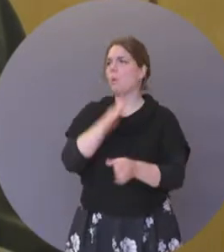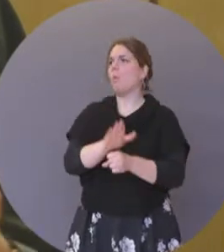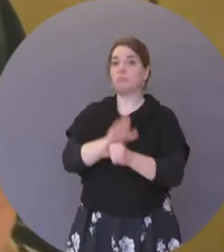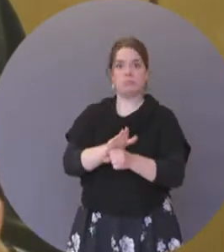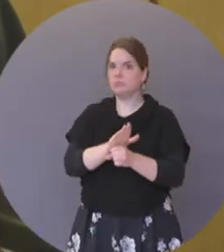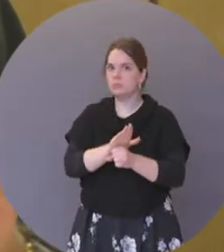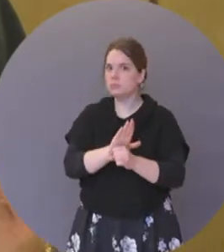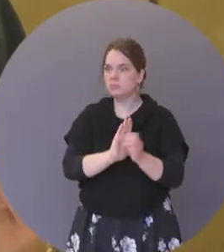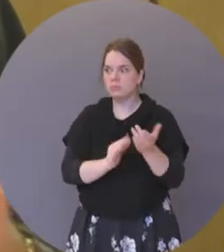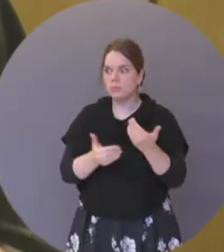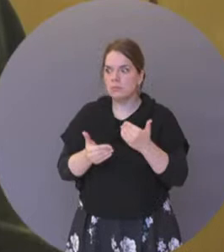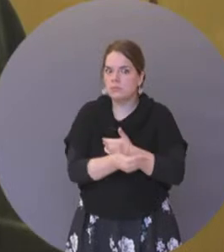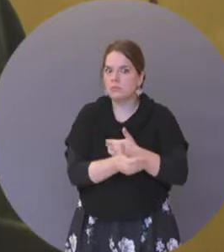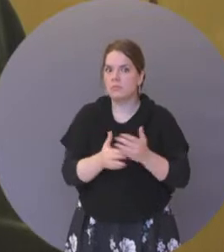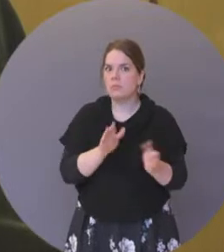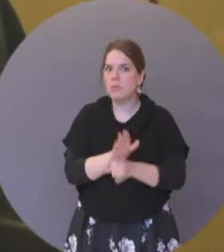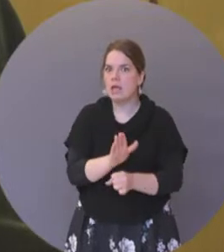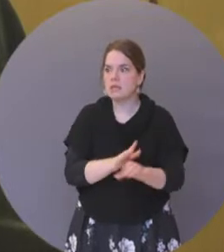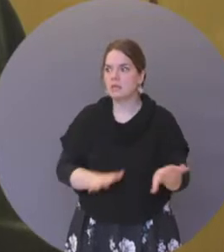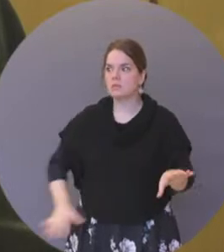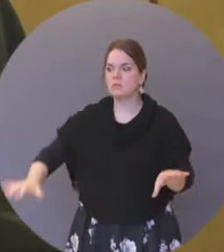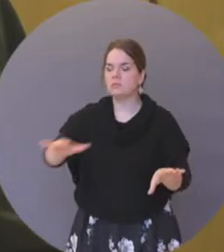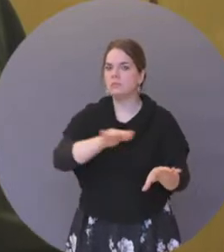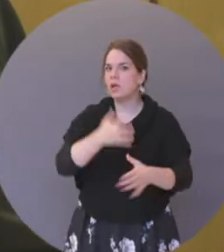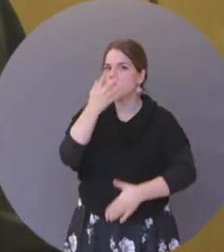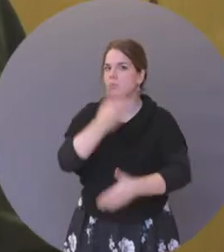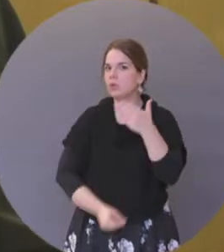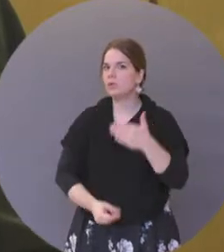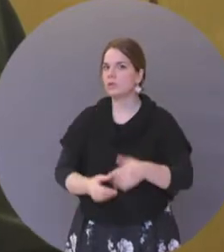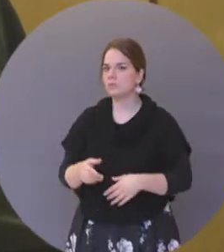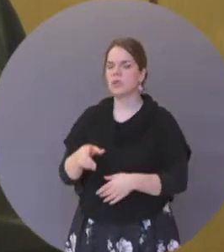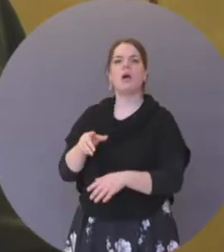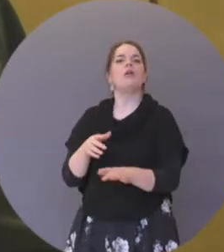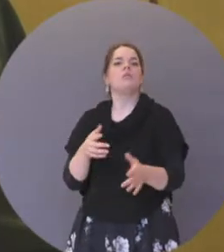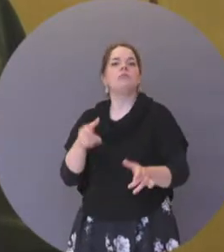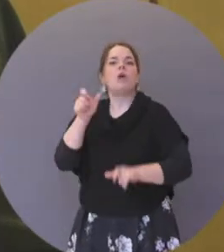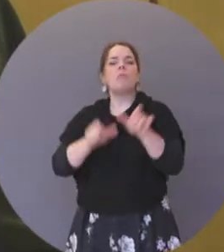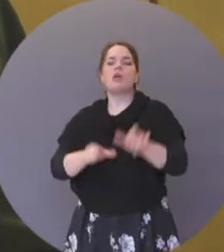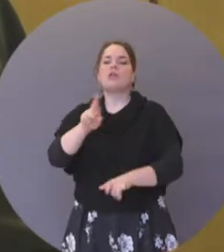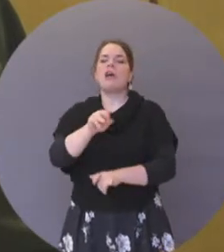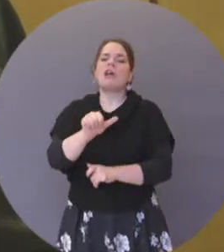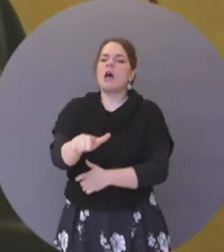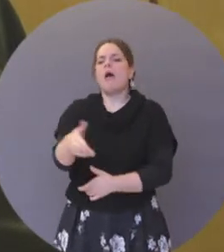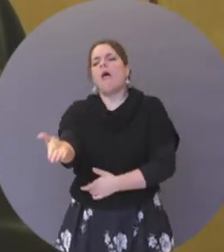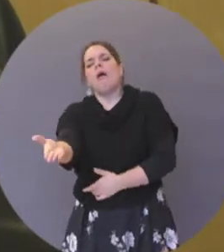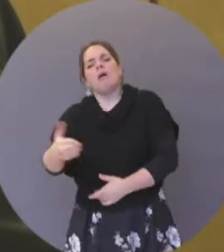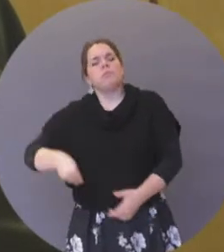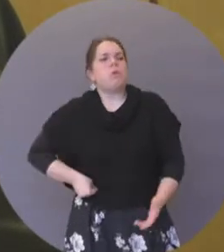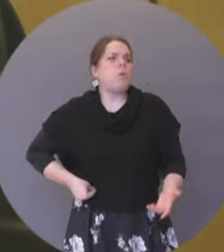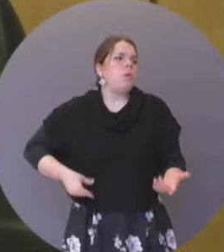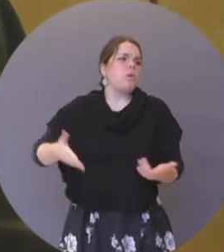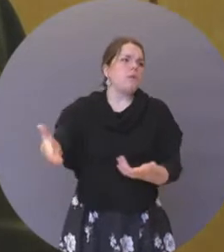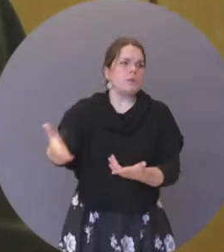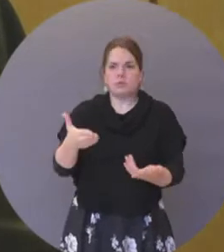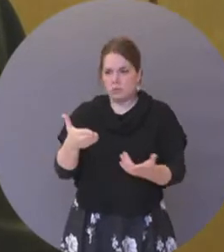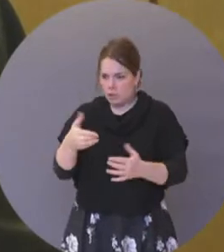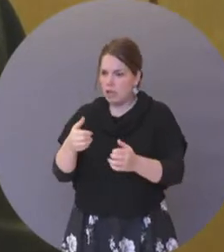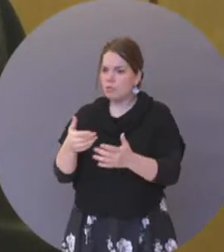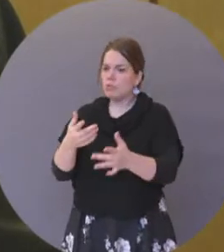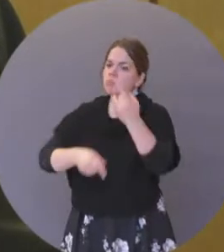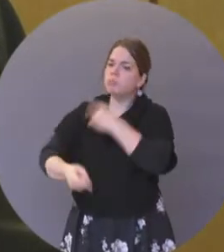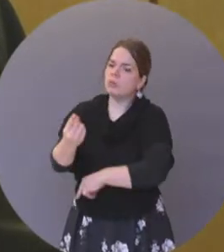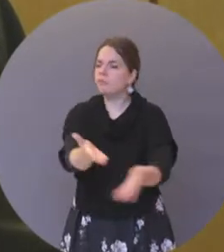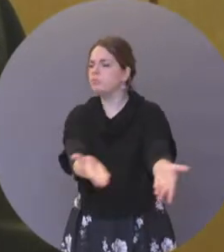ne suffit pas de pointer du doigt les bénéficiaires du RSA ont sous-entendant quel ou il pourrait devenir des aides à domicile